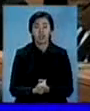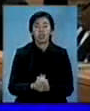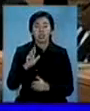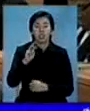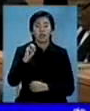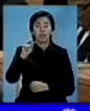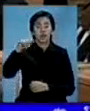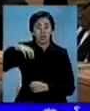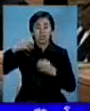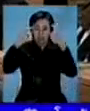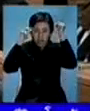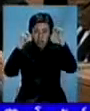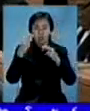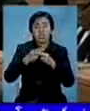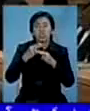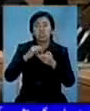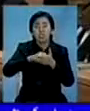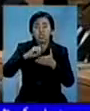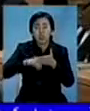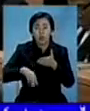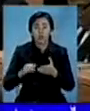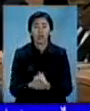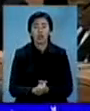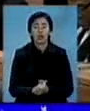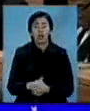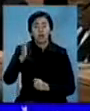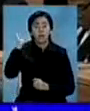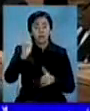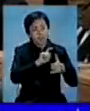นายกครับชื่อท่านตกไปอภิปรายไม่ไว้วางใจเที่ยวนี้ชื่อท่านตก